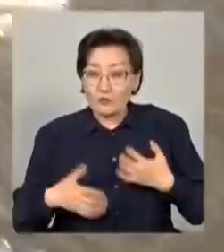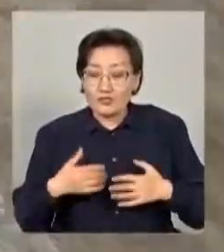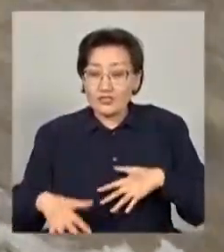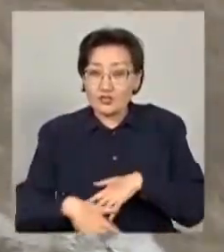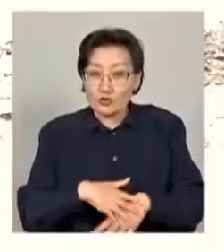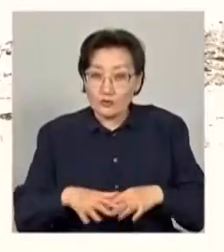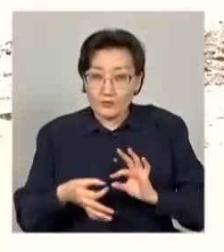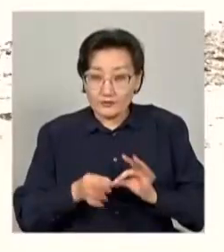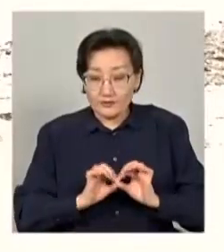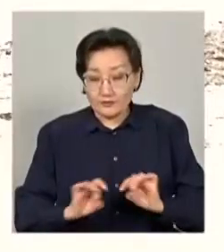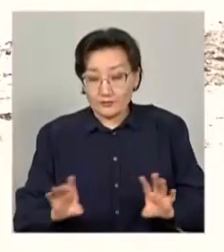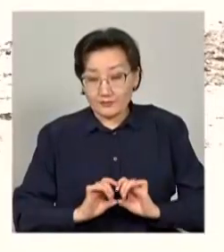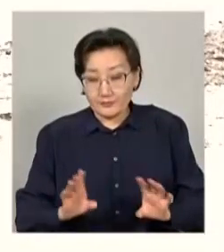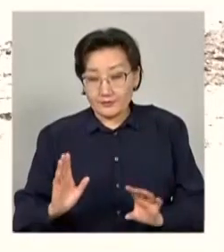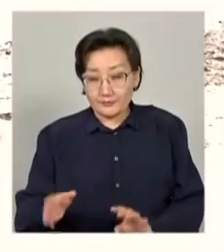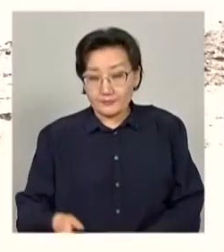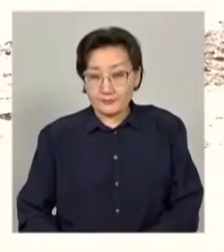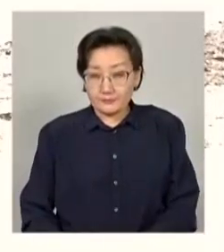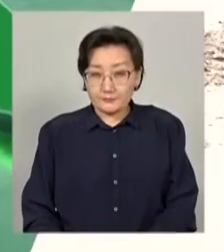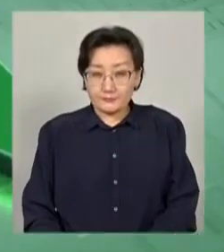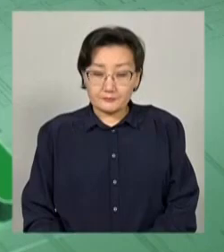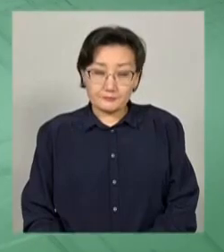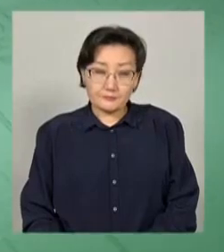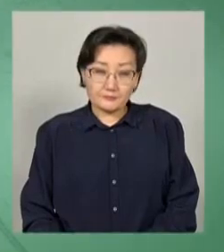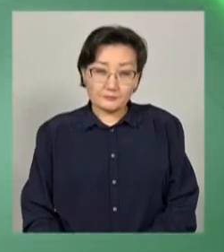сөзін сәлден соң мен Мадина Оқас жеткіземін.